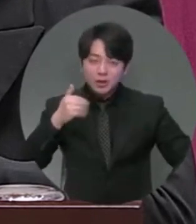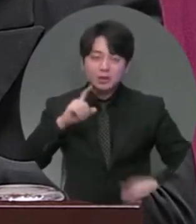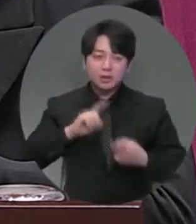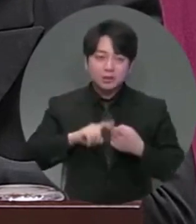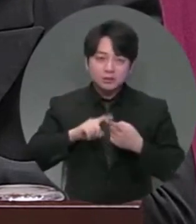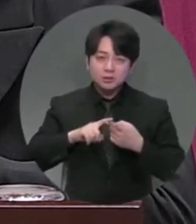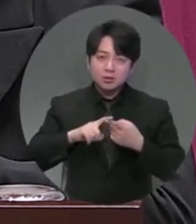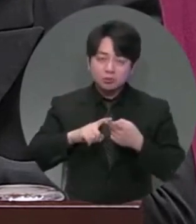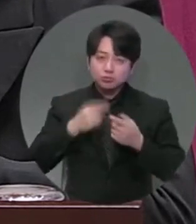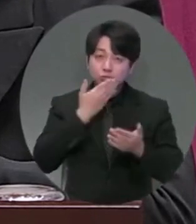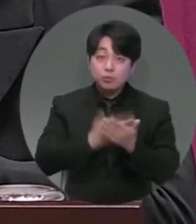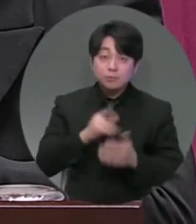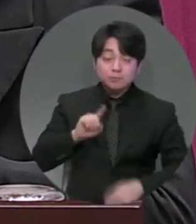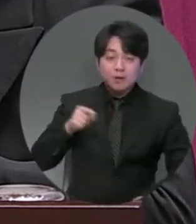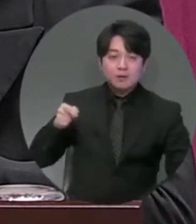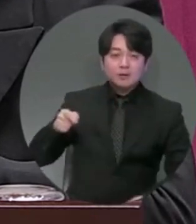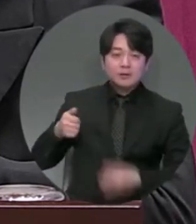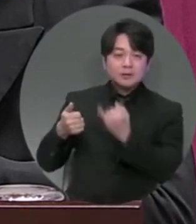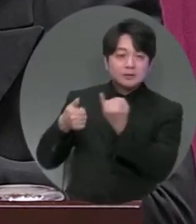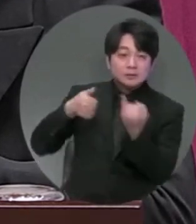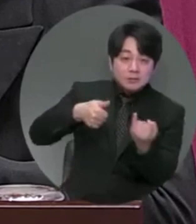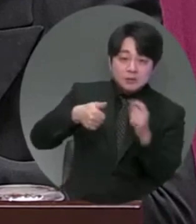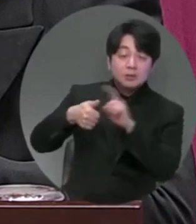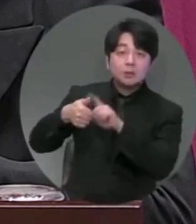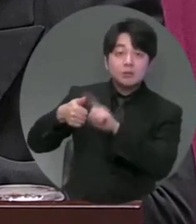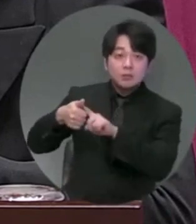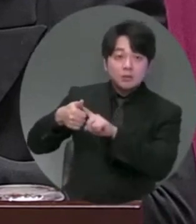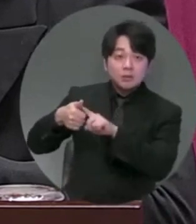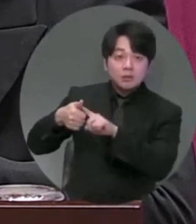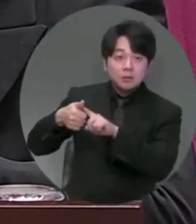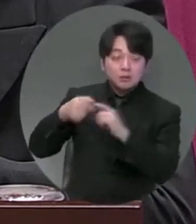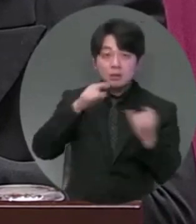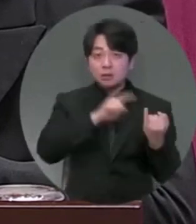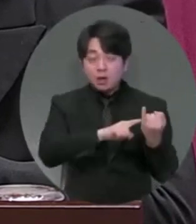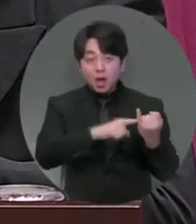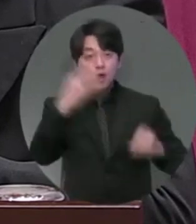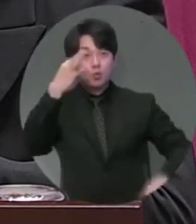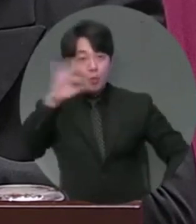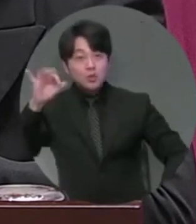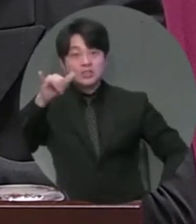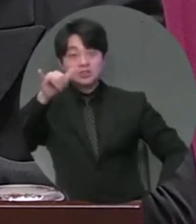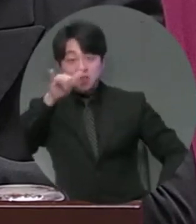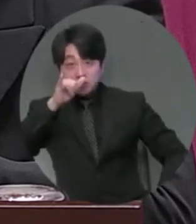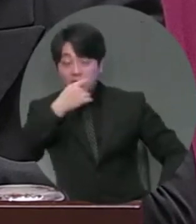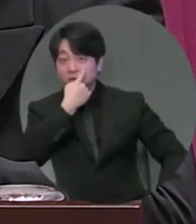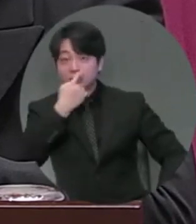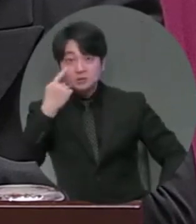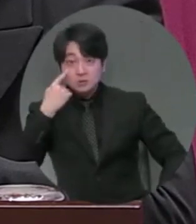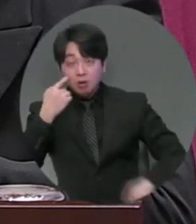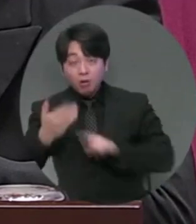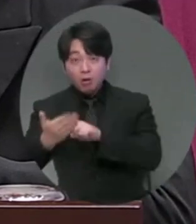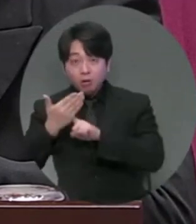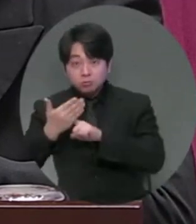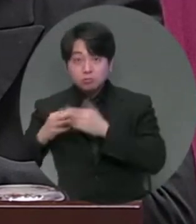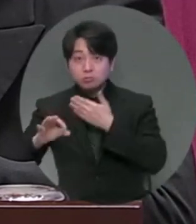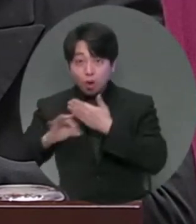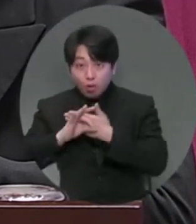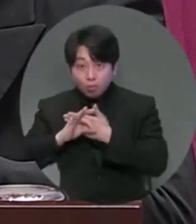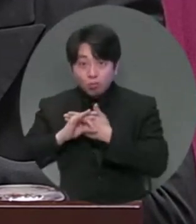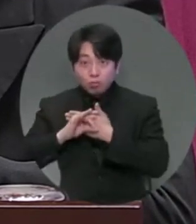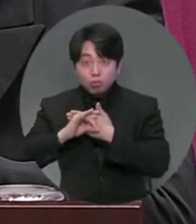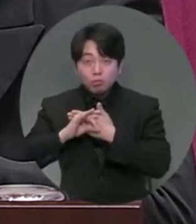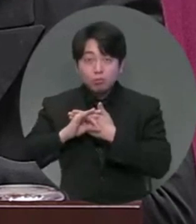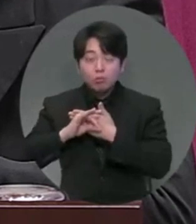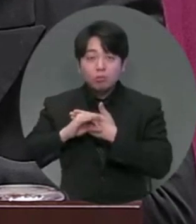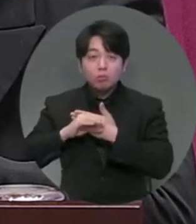상대방이 동의가 있었다는 걸 법정에서 입증하지 못하면 억울하게 처벌받게 되는 구도가 됩니다 만약에 죄를 안